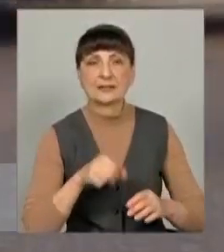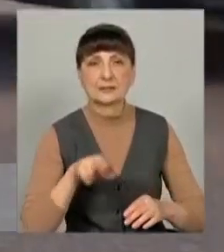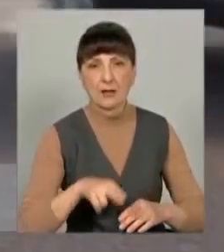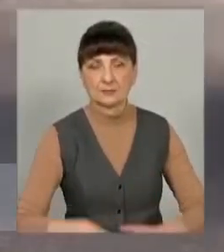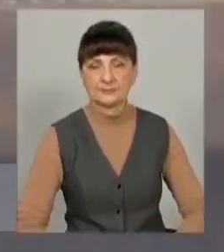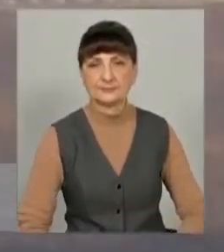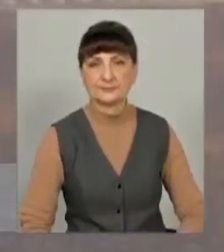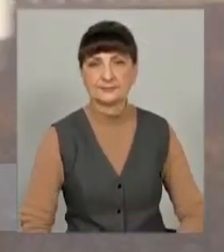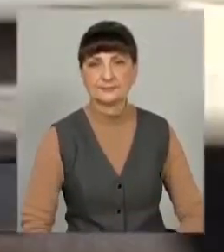государства